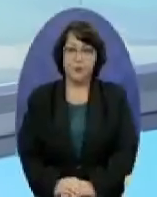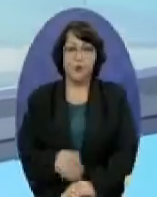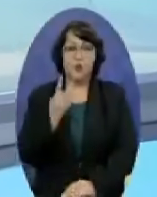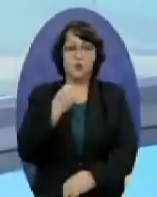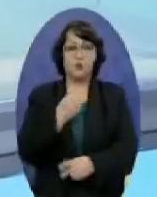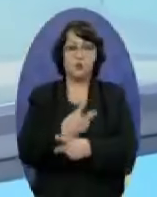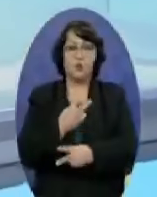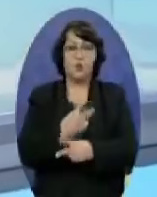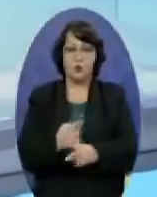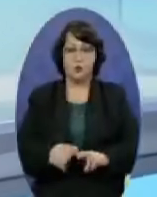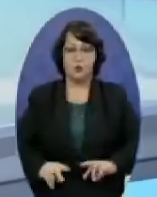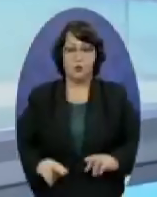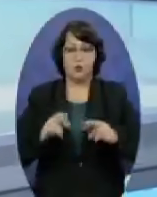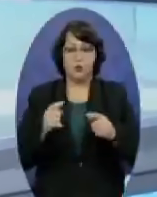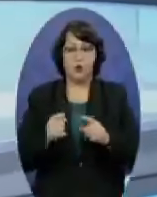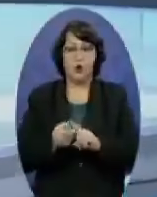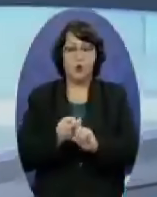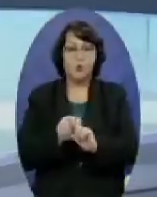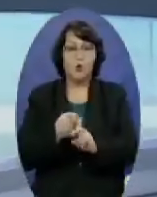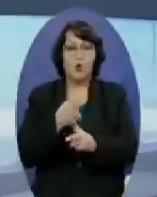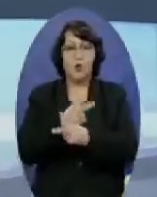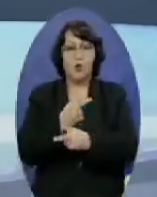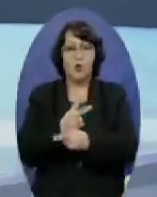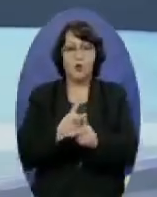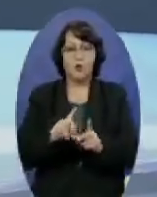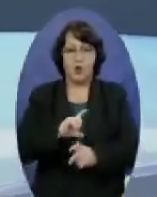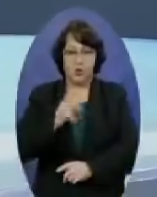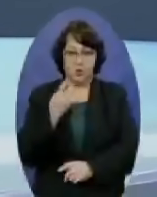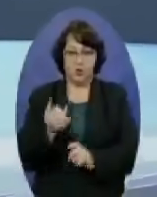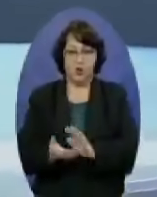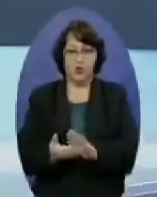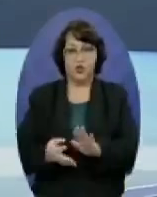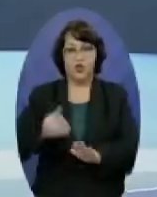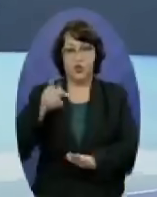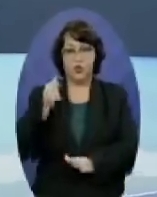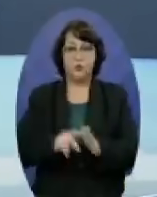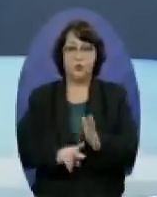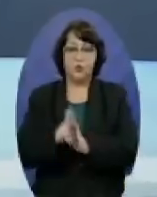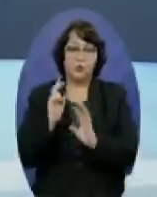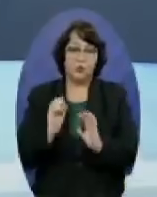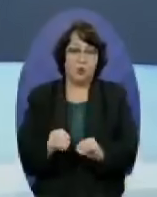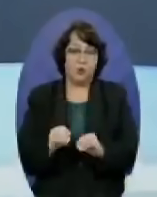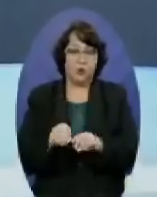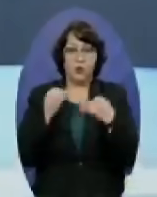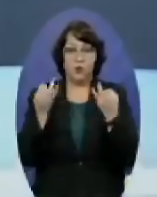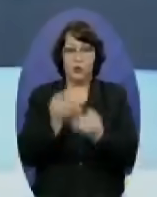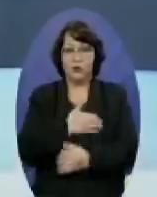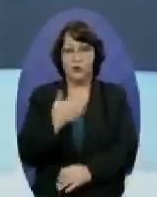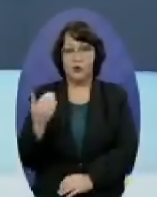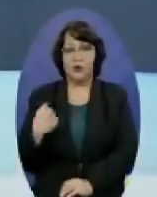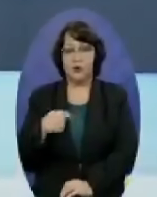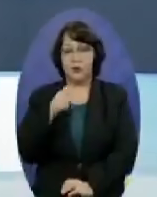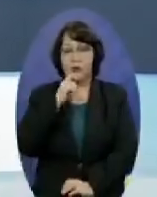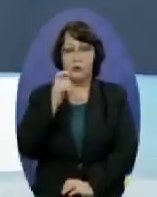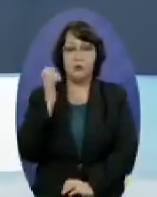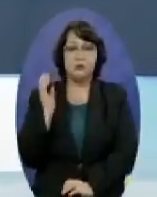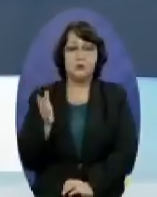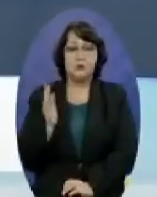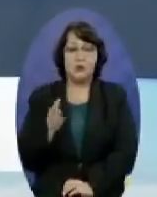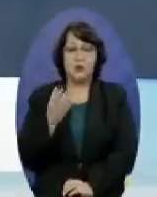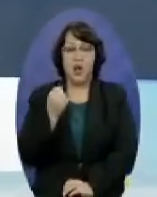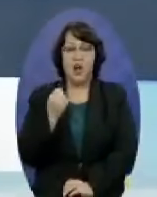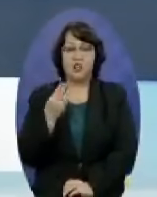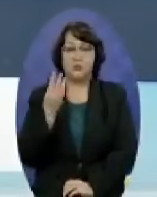Үндсэн хуулийн одоо нэмэлт өөрчлөлтийг дагаад эргэцсэн эрс шинчлэл бий болно гэдгийг улсын хурлын дарга зандан шатар онцлж байгаа юм аа. За тухайлбал